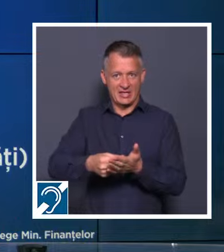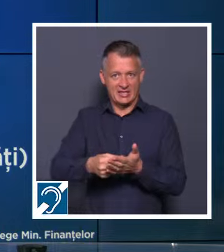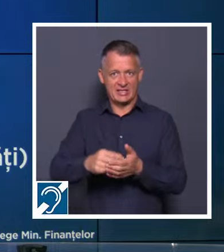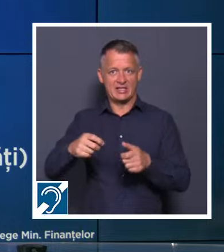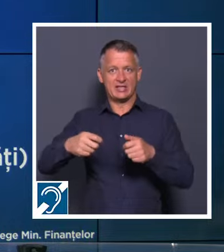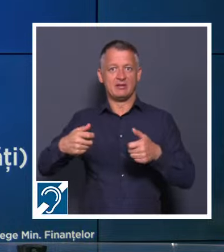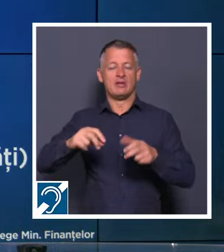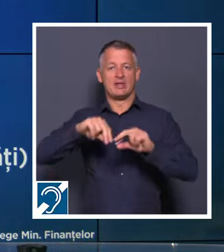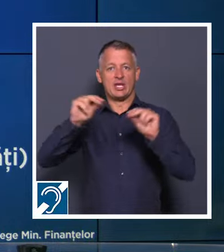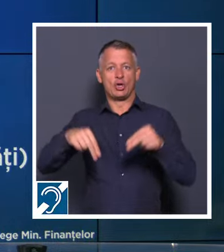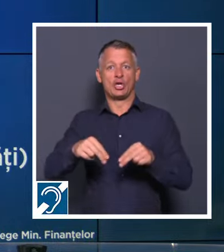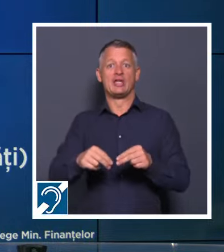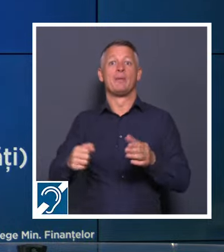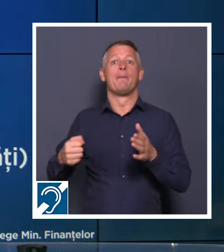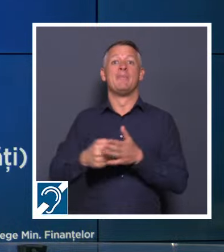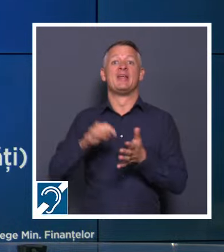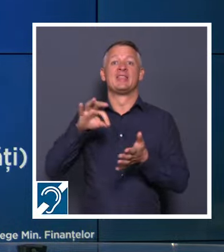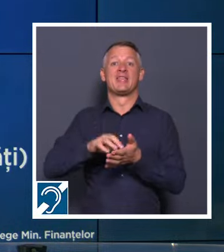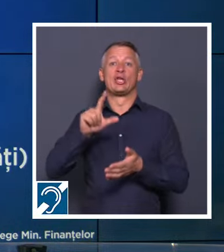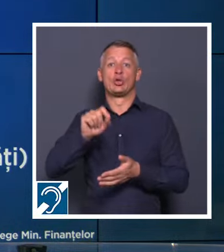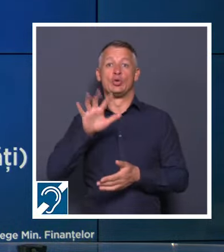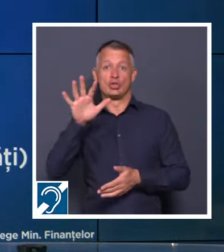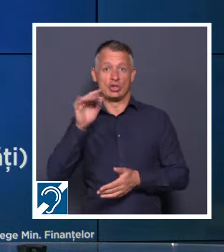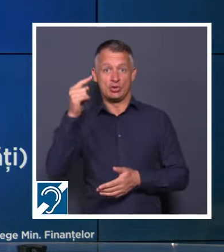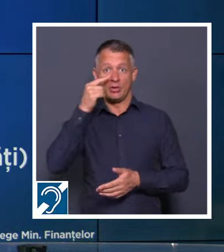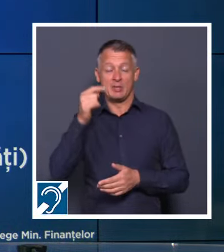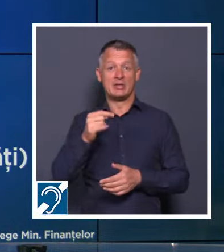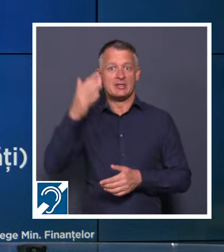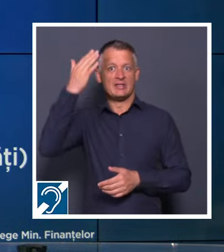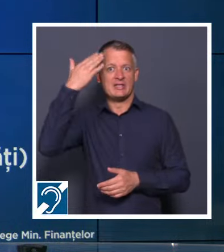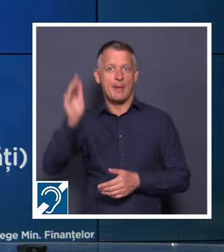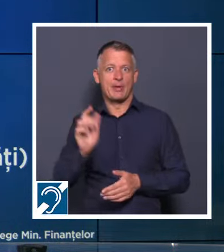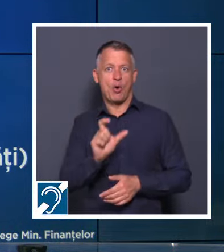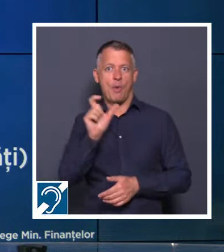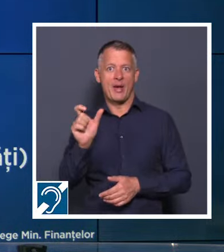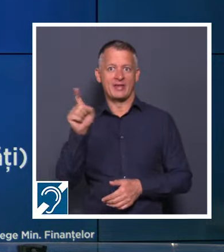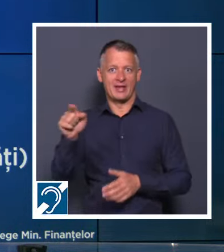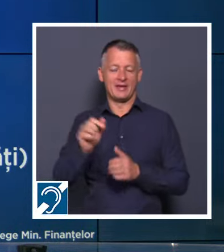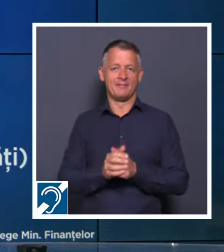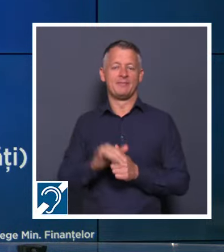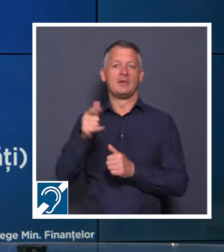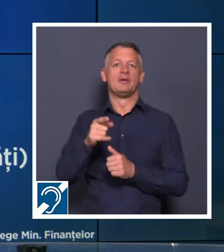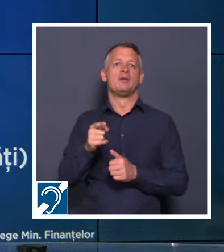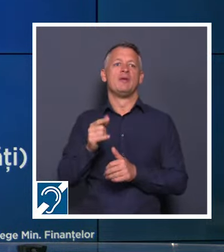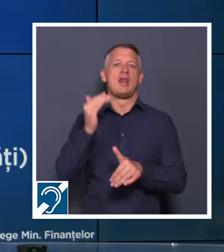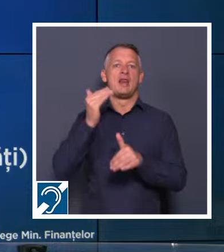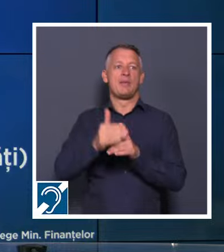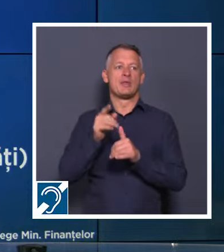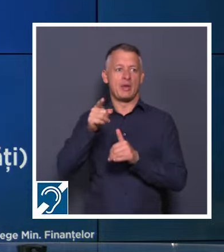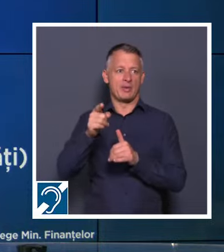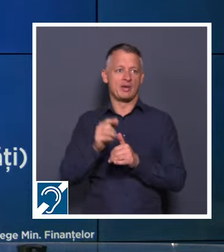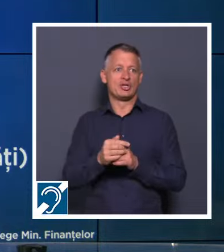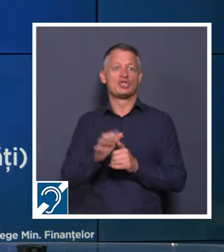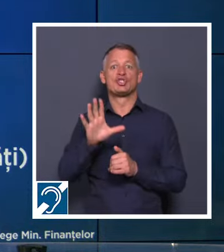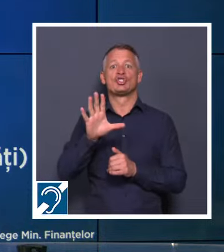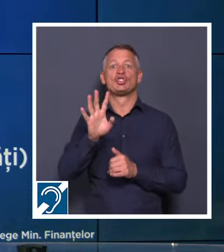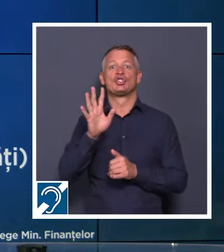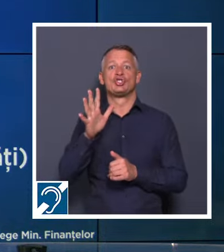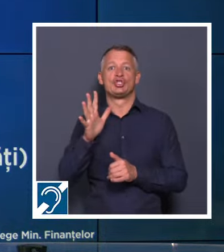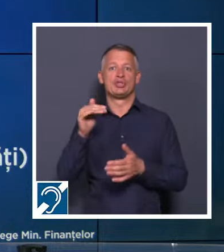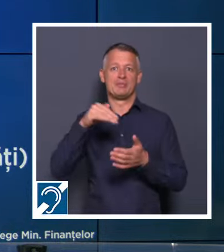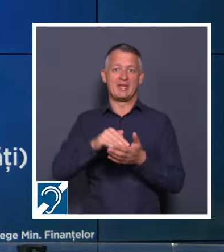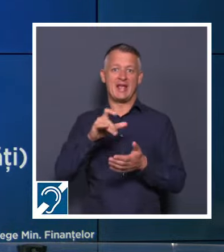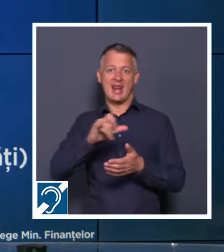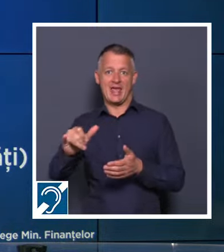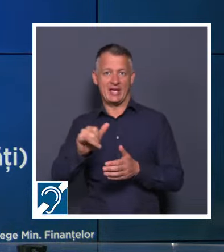data de 25 noiembrie scapă de o parte dintre ele. Pragul luat în calcul este cel pe care îl vedeți aici, 5.000